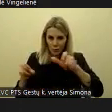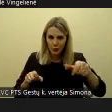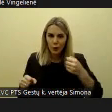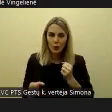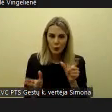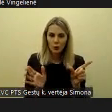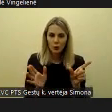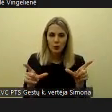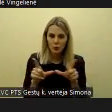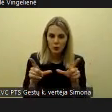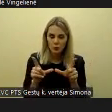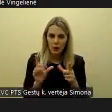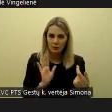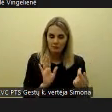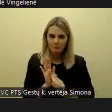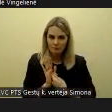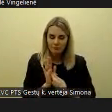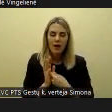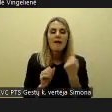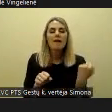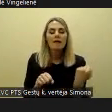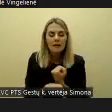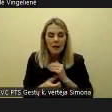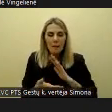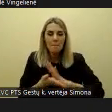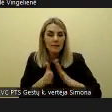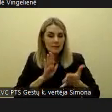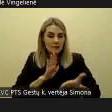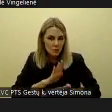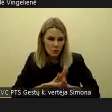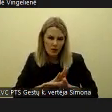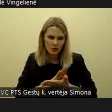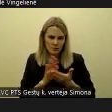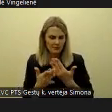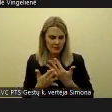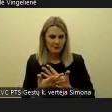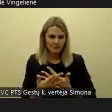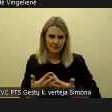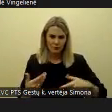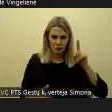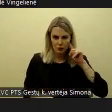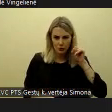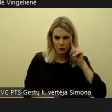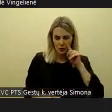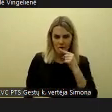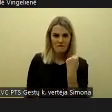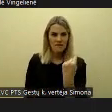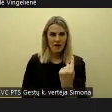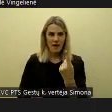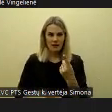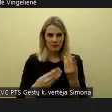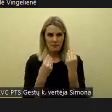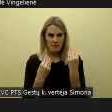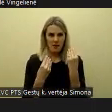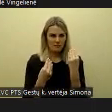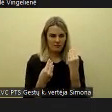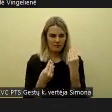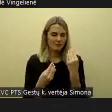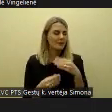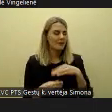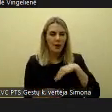turi pasiremti visą eilę dalykinių žinių, o ne kažkokio tai vieno dalyko žiniomis. Nebepakanka vieno